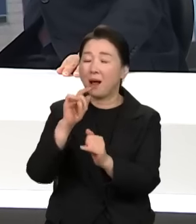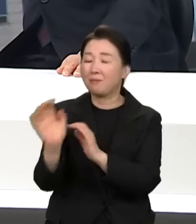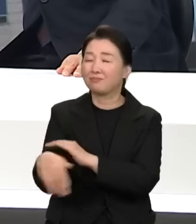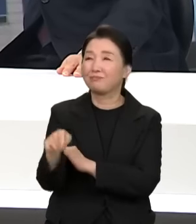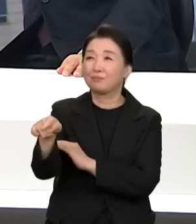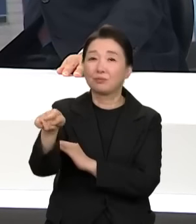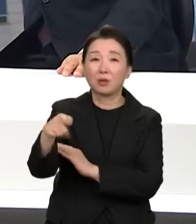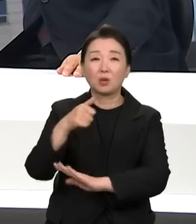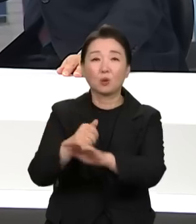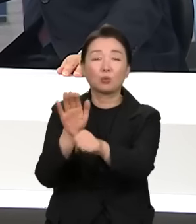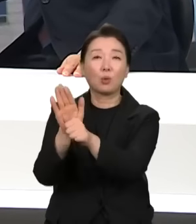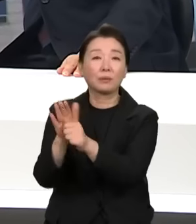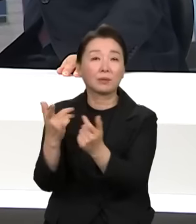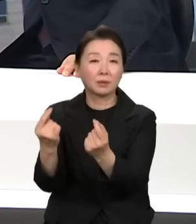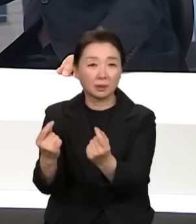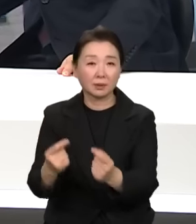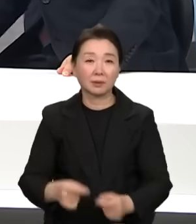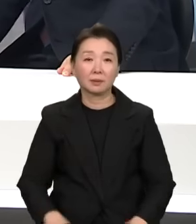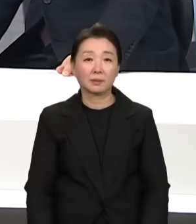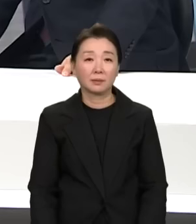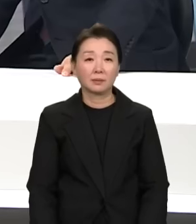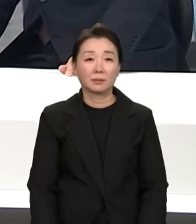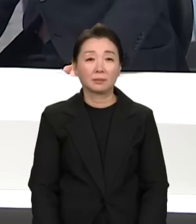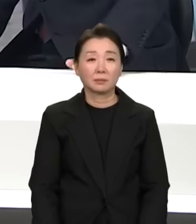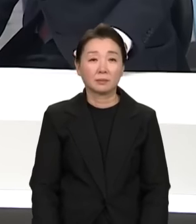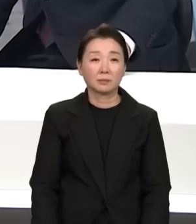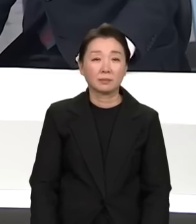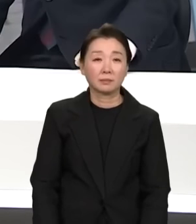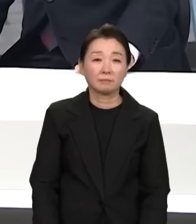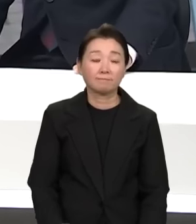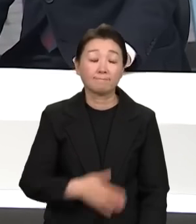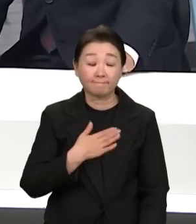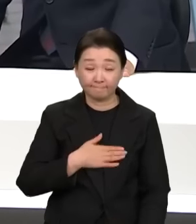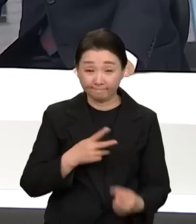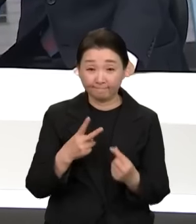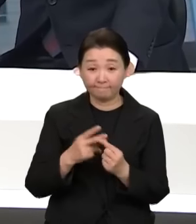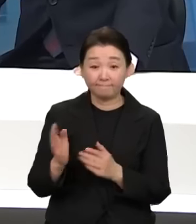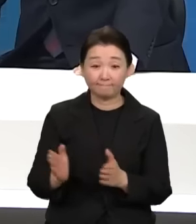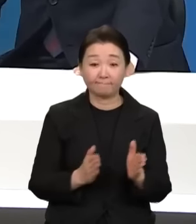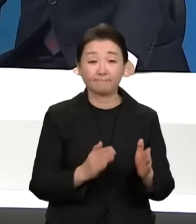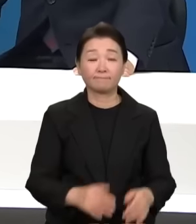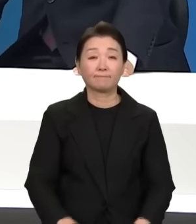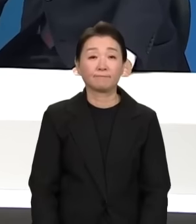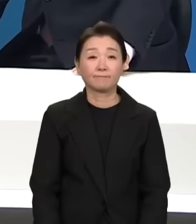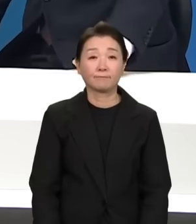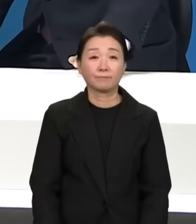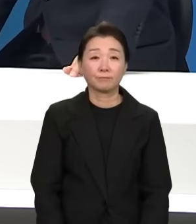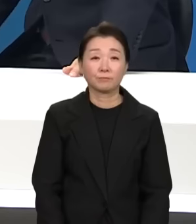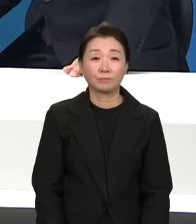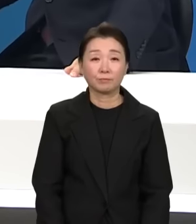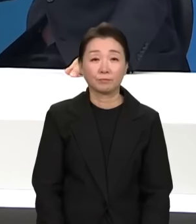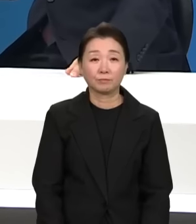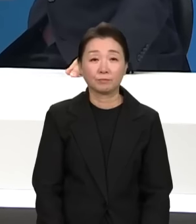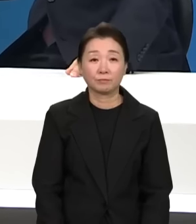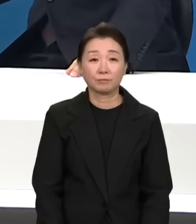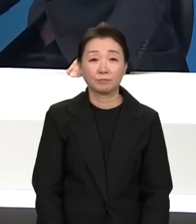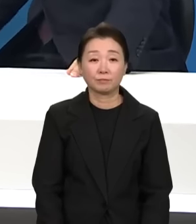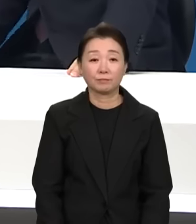목소리를 키워주는데 기여하는 게 아니냐 이런 지적도 나오는 겁니다. 알겠습니다. 바로 다음 이슈도 함께 볼까요? 자, 두 번째 이슈 바로